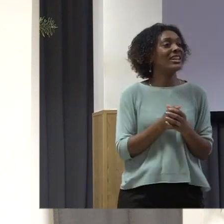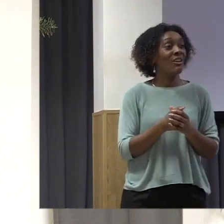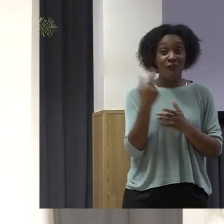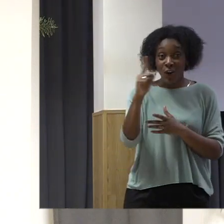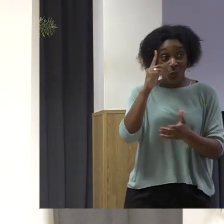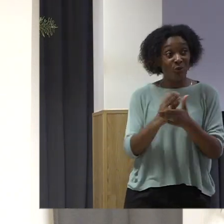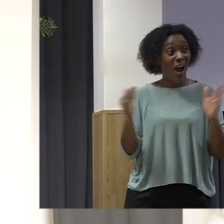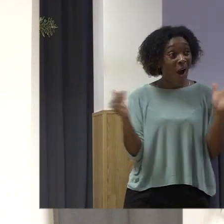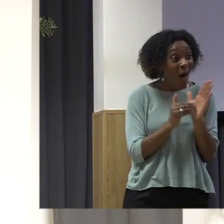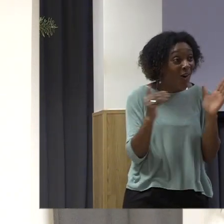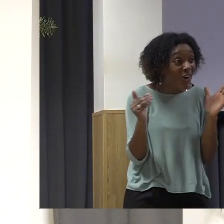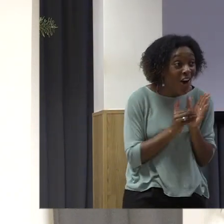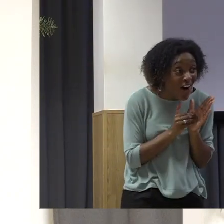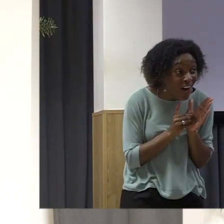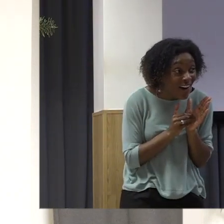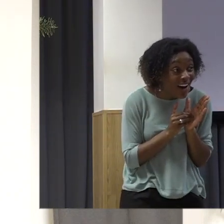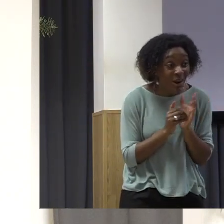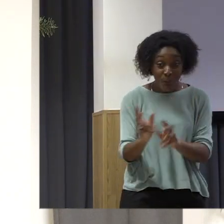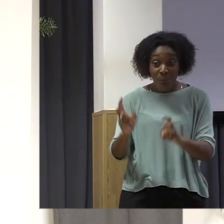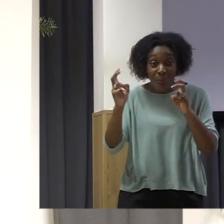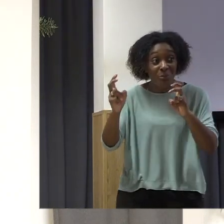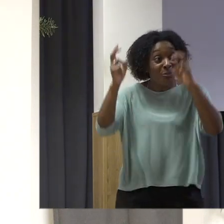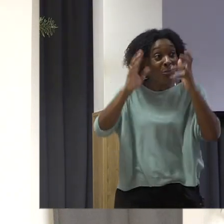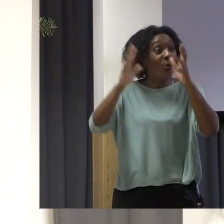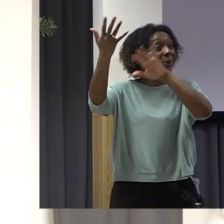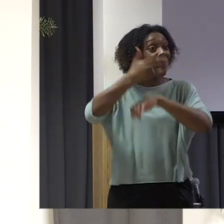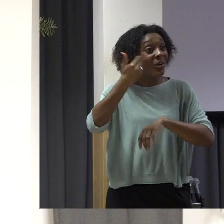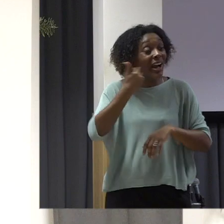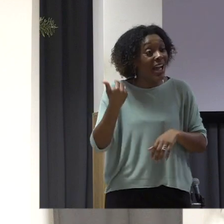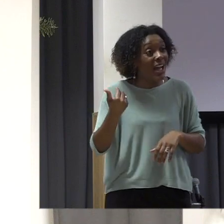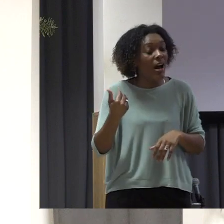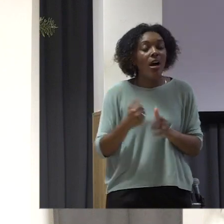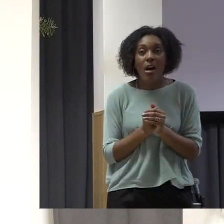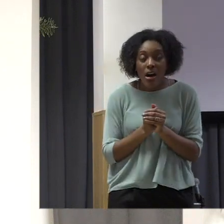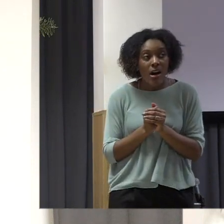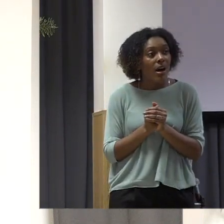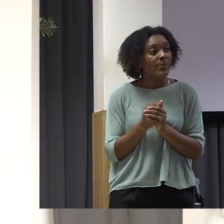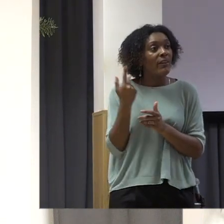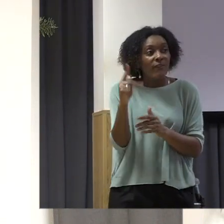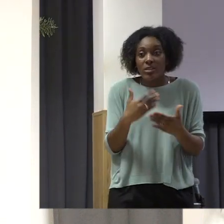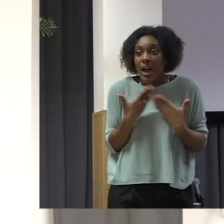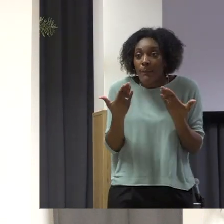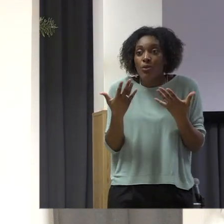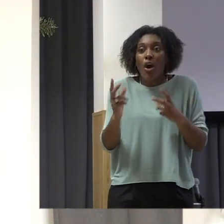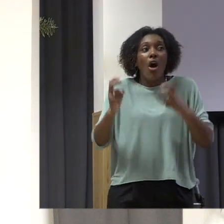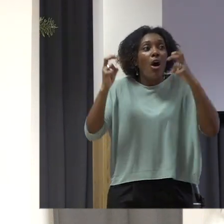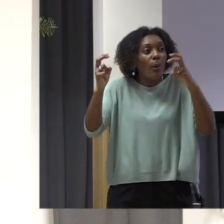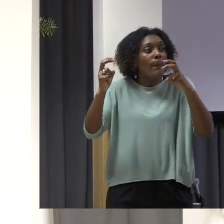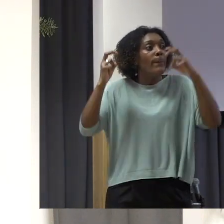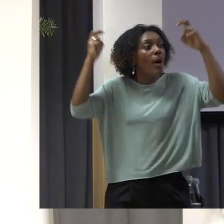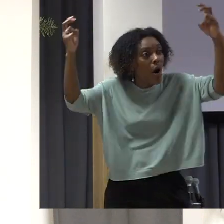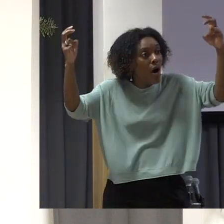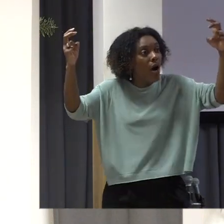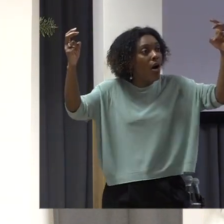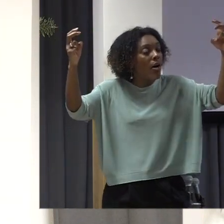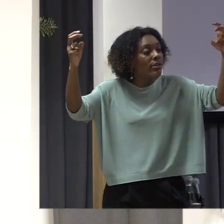a encore fait de grands progrès. Votre amour augmente de plus en plus. » Vous voyez, frères